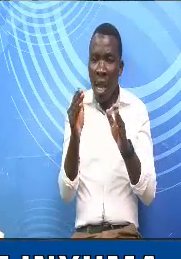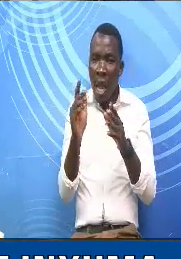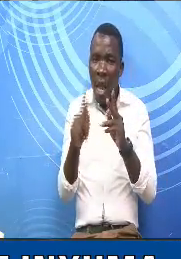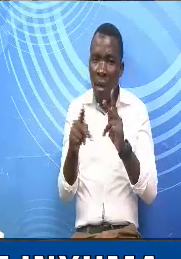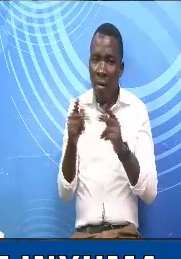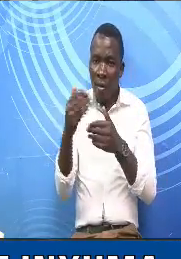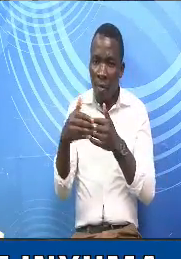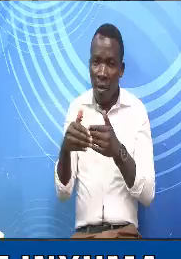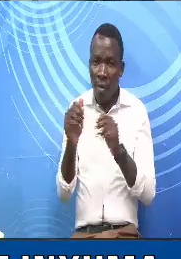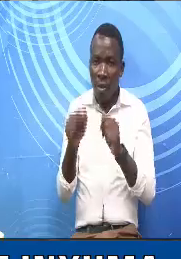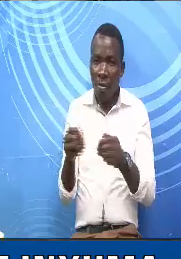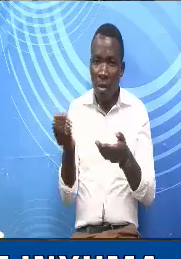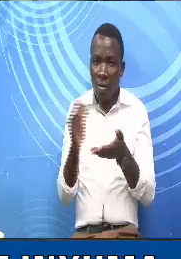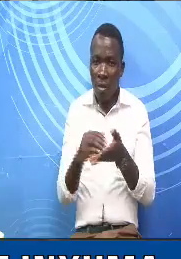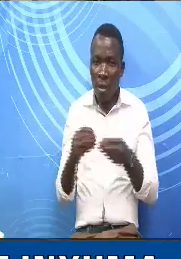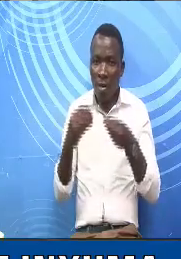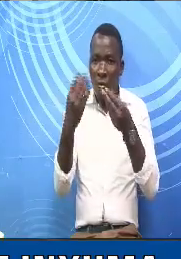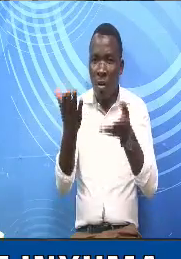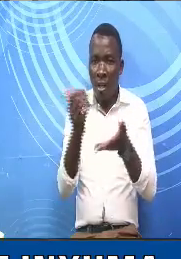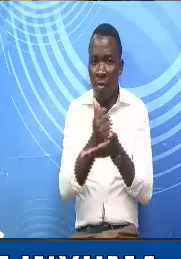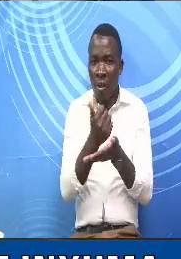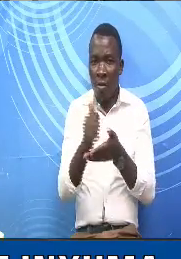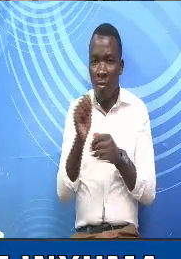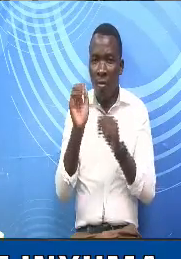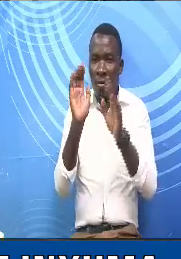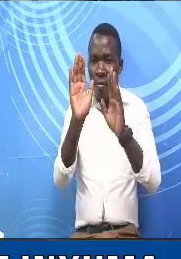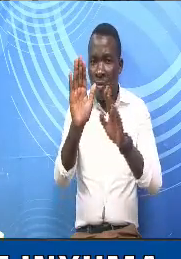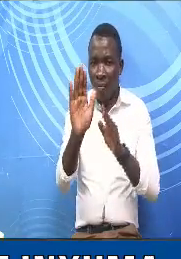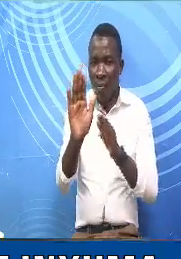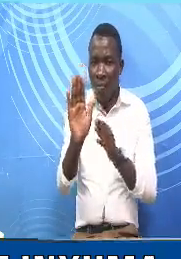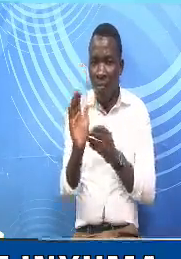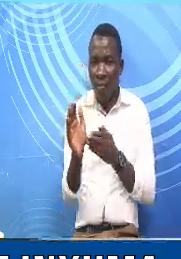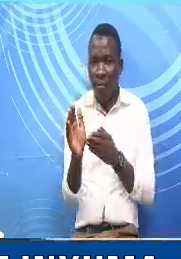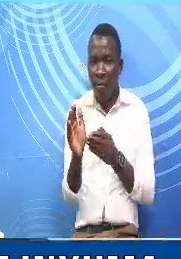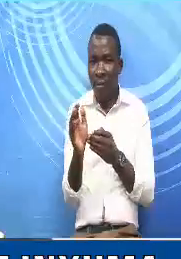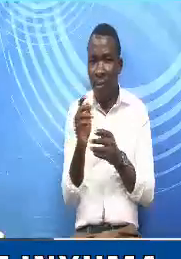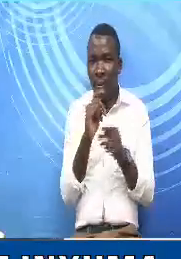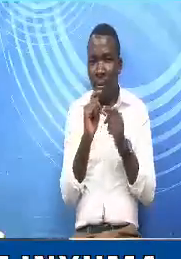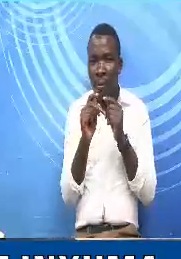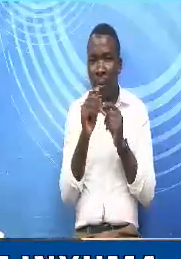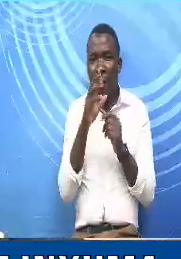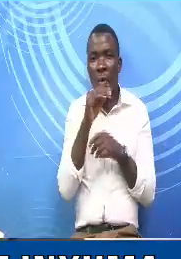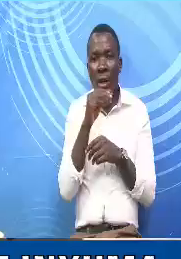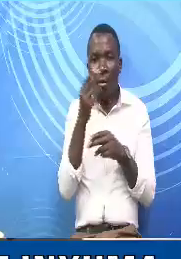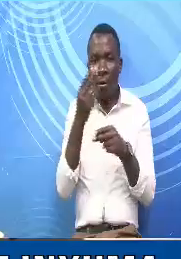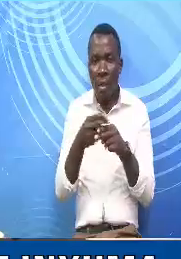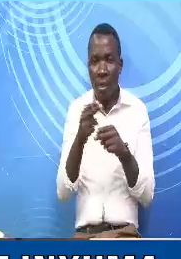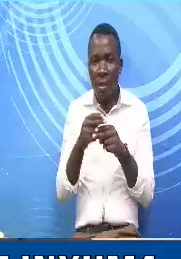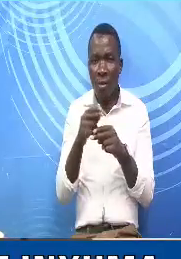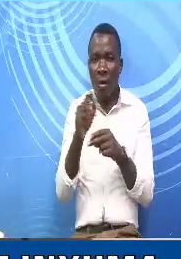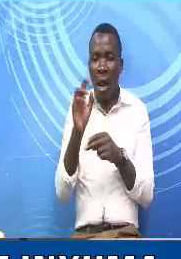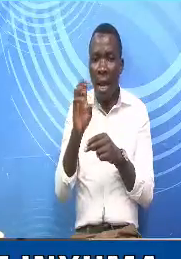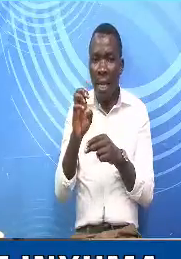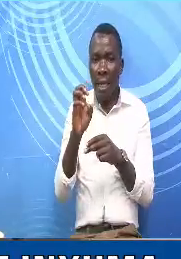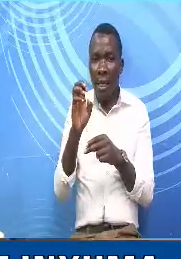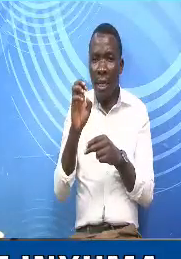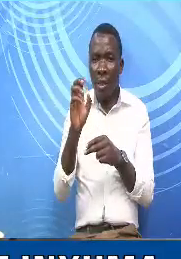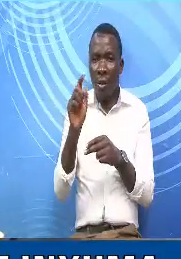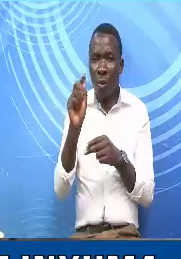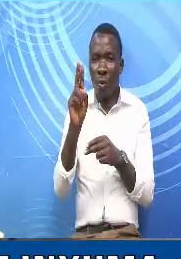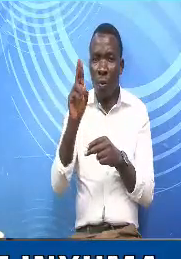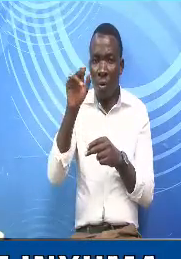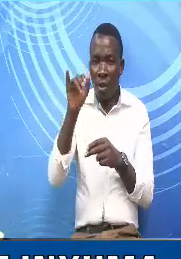gusubizwa ibyangombwa bye Celeste awisha amaboko Numugabo witwa Tuyishime Emmanuel utuye mu mudugudu wa Kabeza ni mu